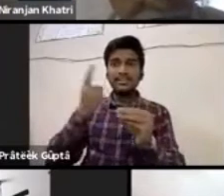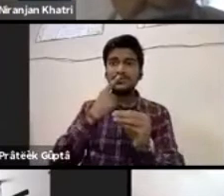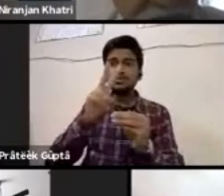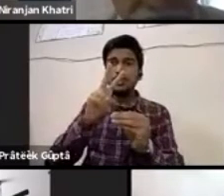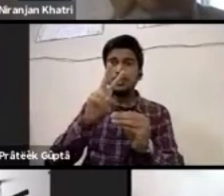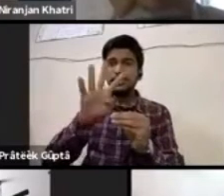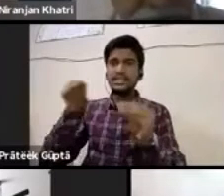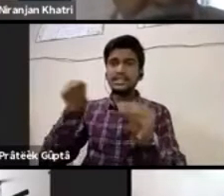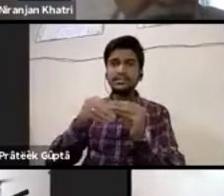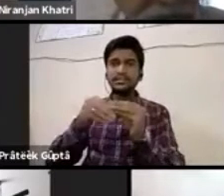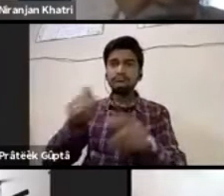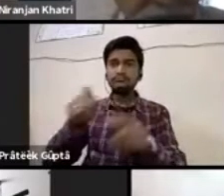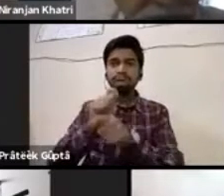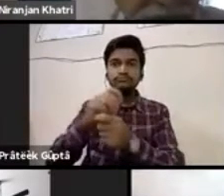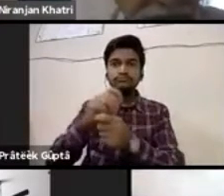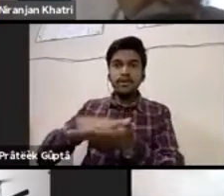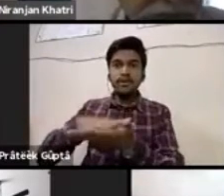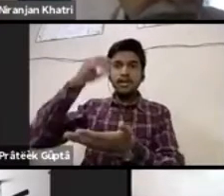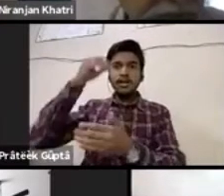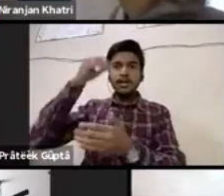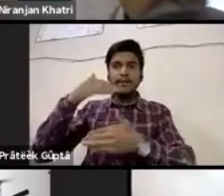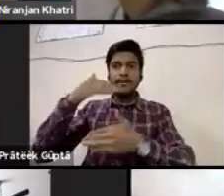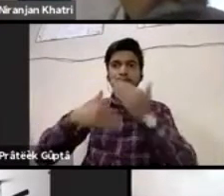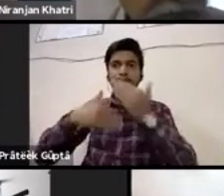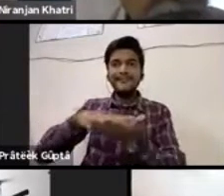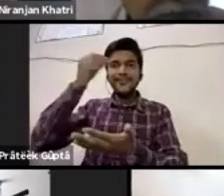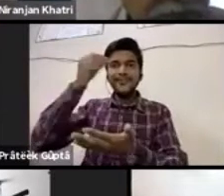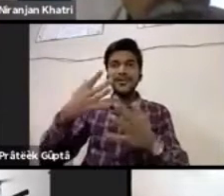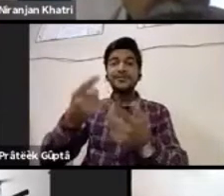हैं। ये मैं समझता हूँ कि एक हमारा योगदान उसमें रहा है।